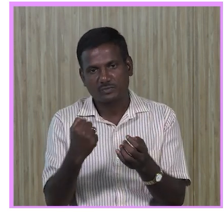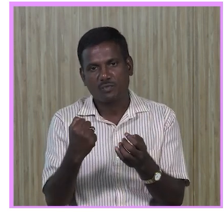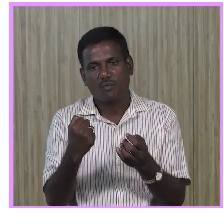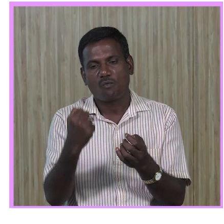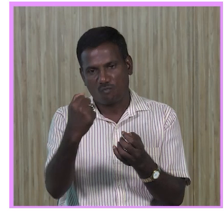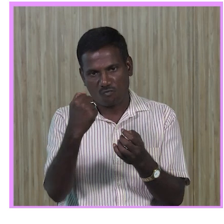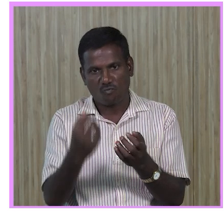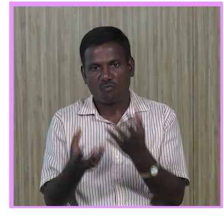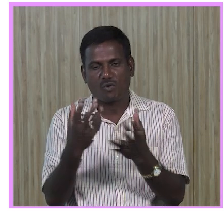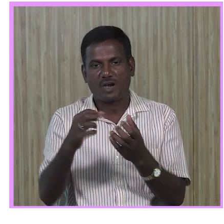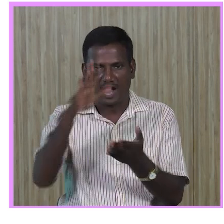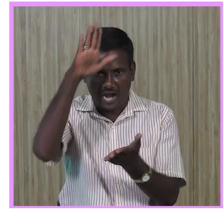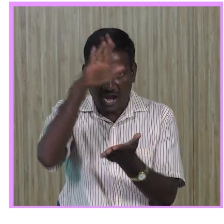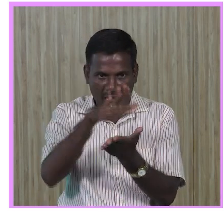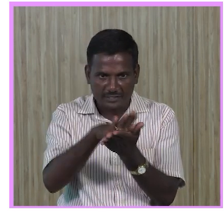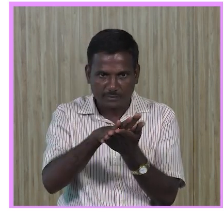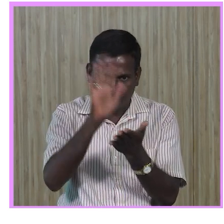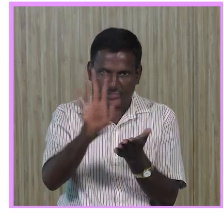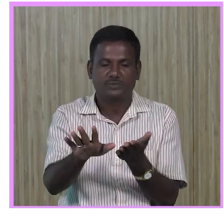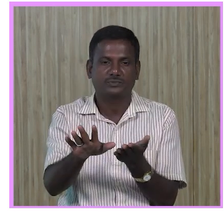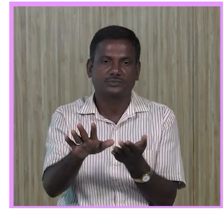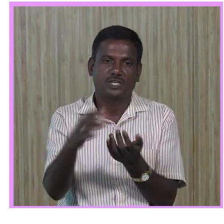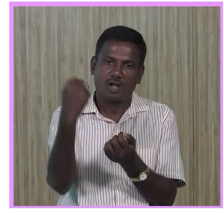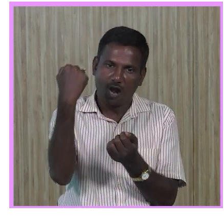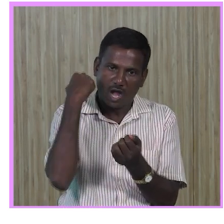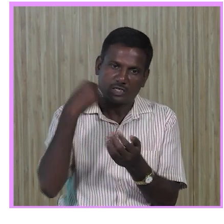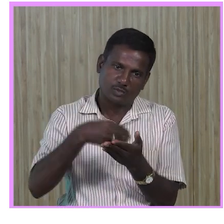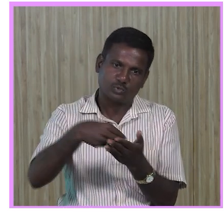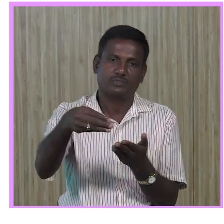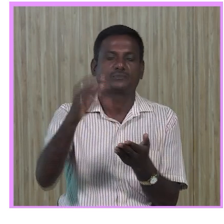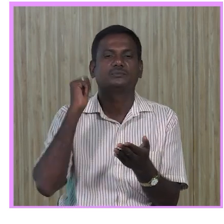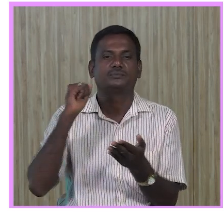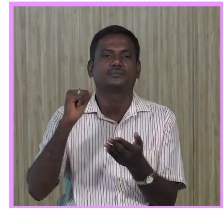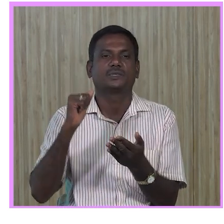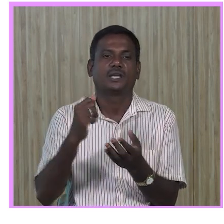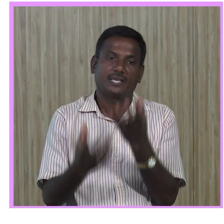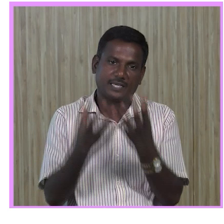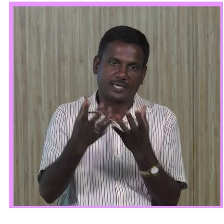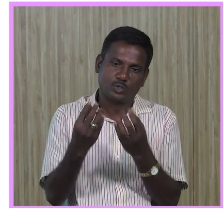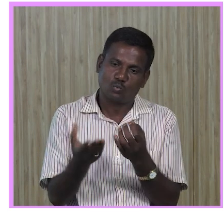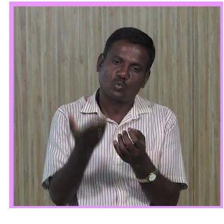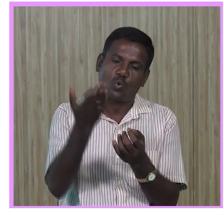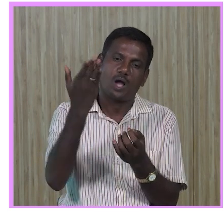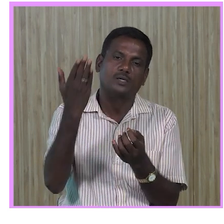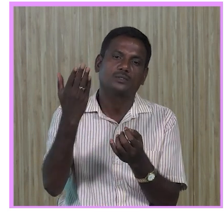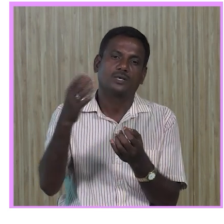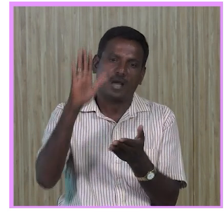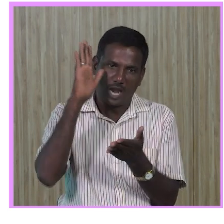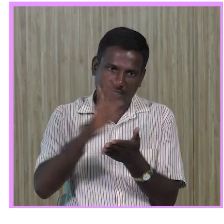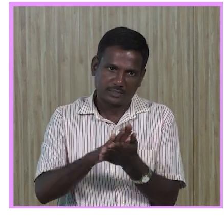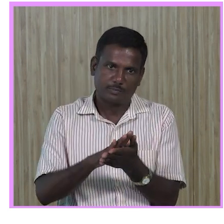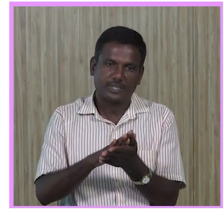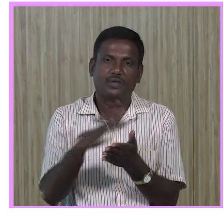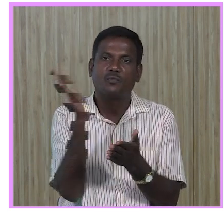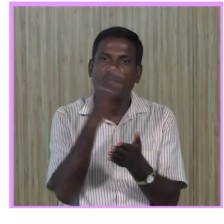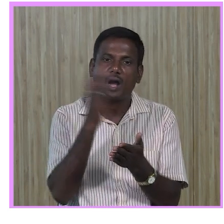வாயு அழுத்தப்பட்ட நிலையில் இருக்கும், அது ஆற்றலை கொடுக்கும். அப்போ எரியும்போது உருவாகும்